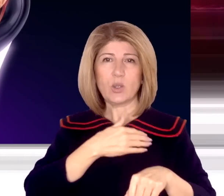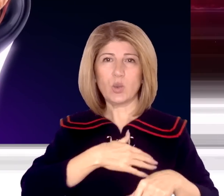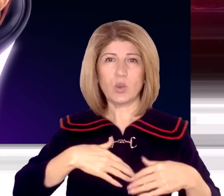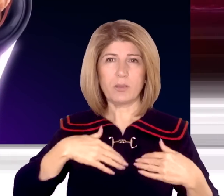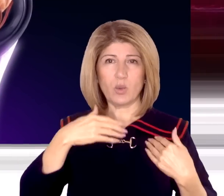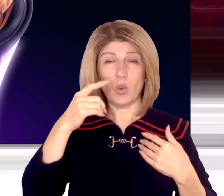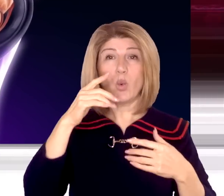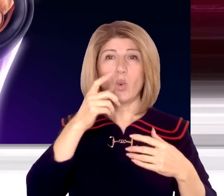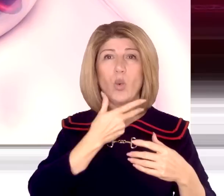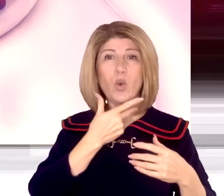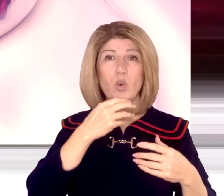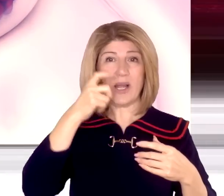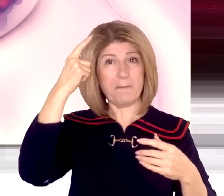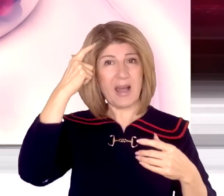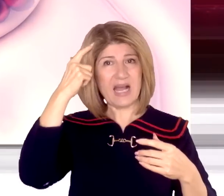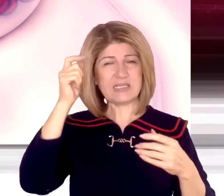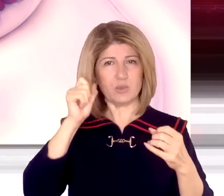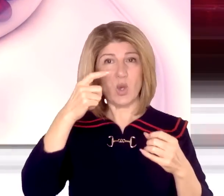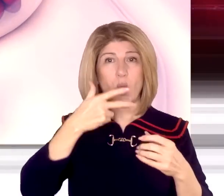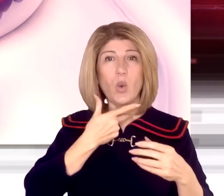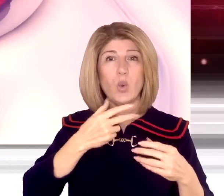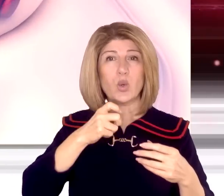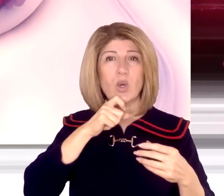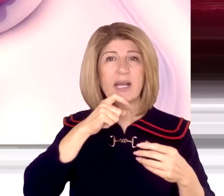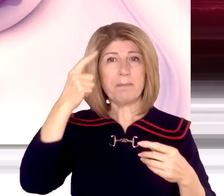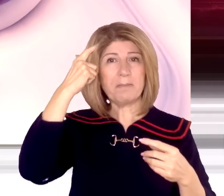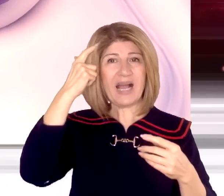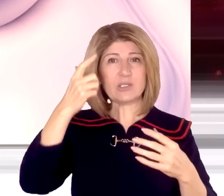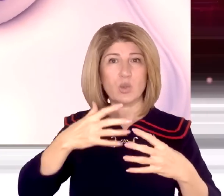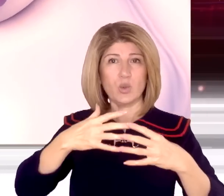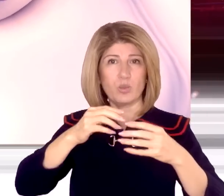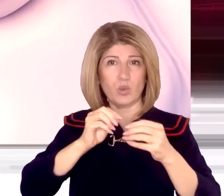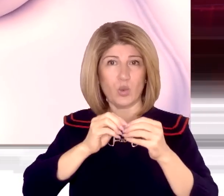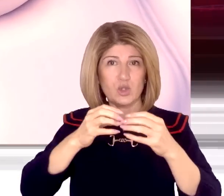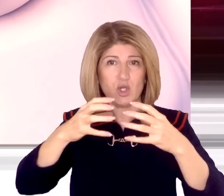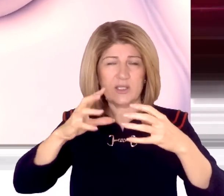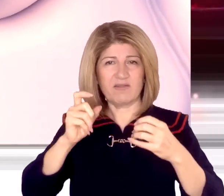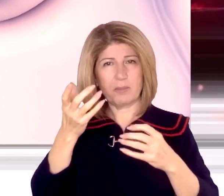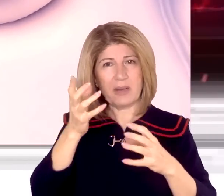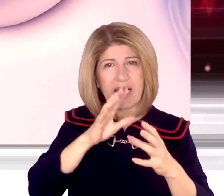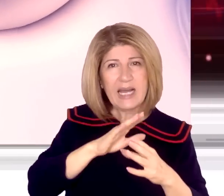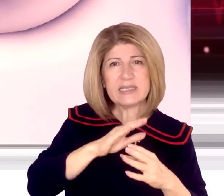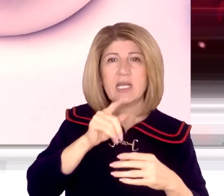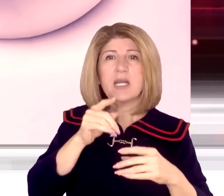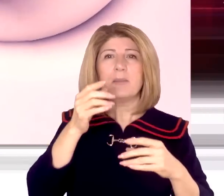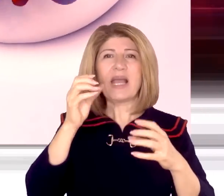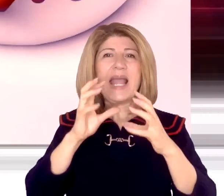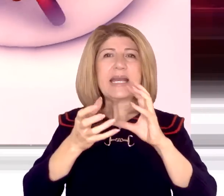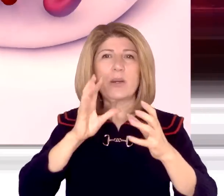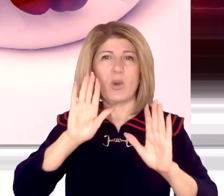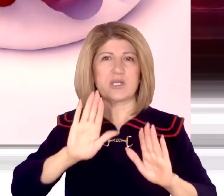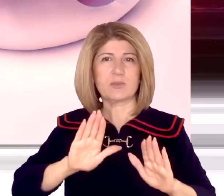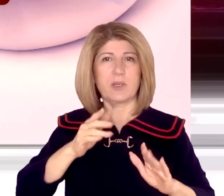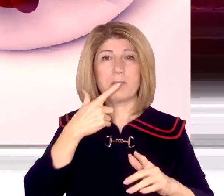روی عروق مغز اینه که میتونه عروق رو گشاد بکنه، ولی به صورت دراز مدت باعث انقباض